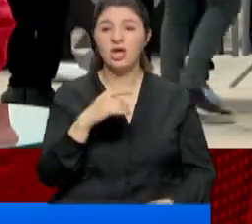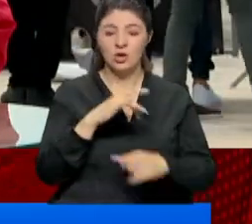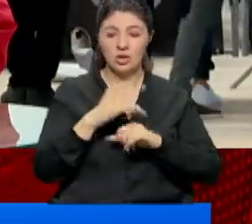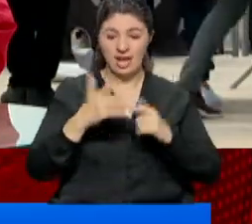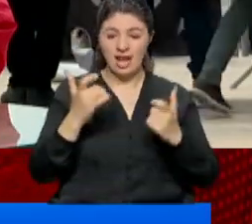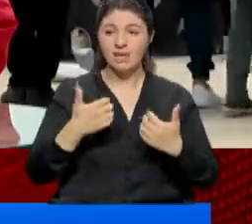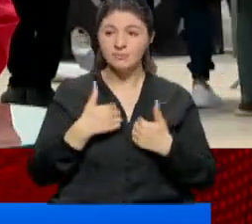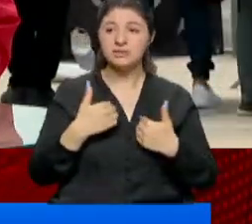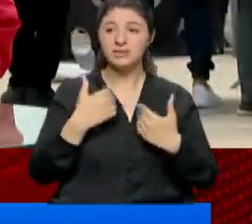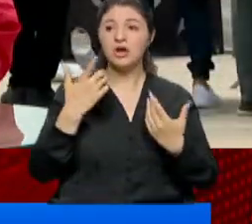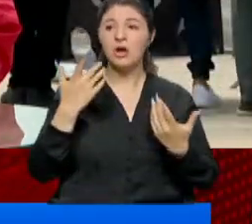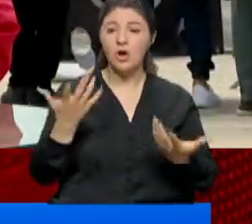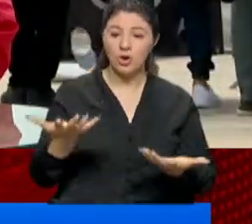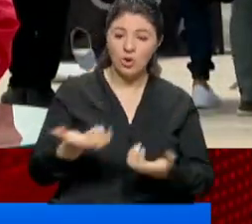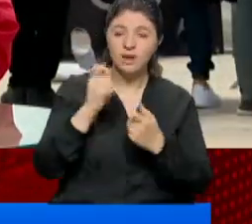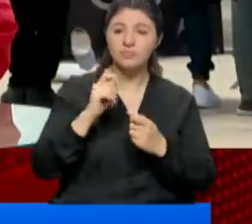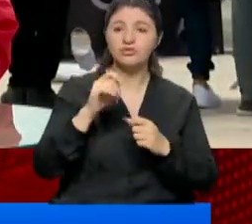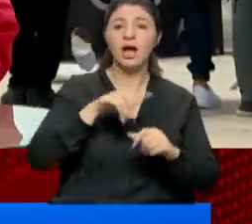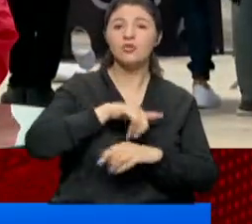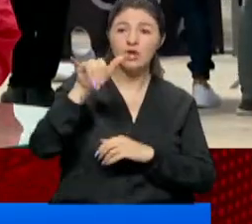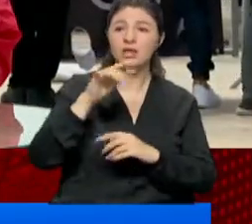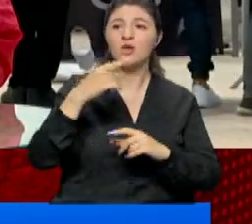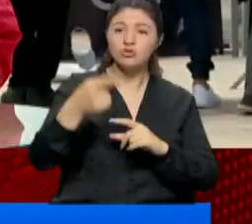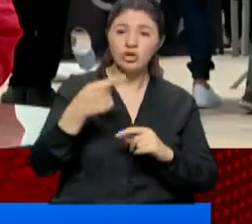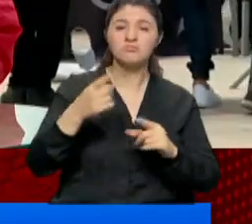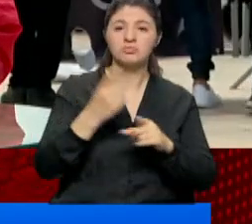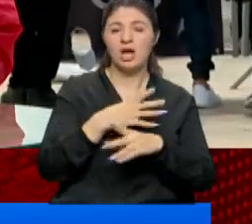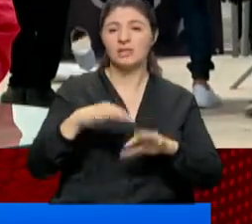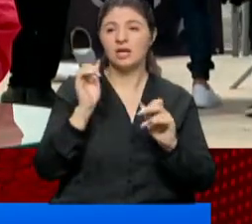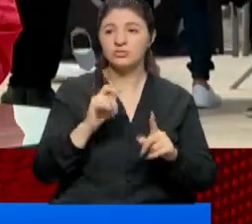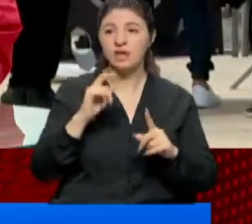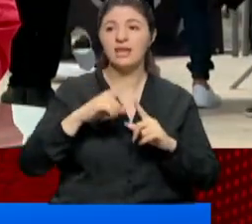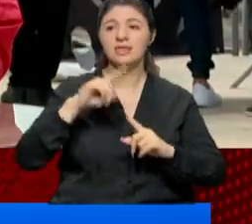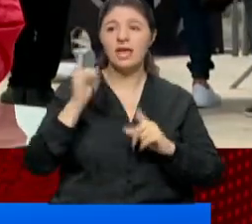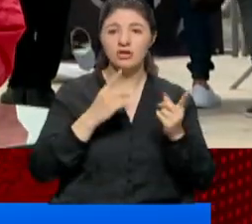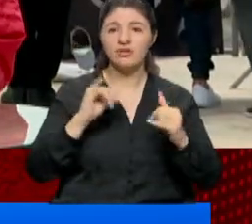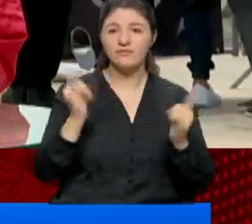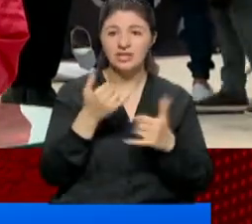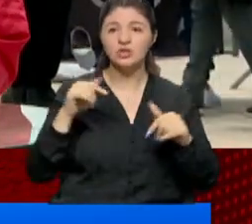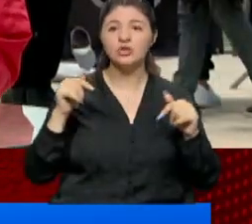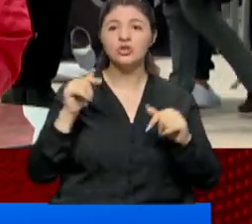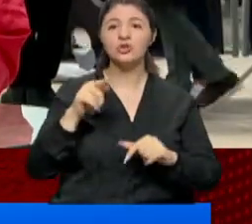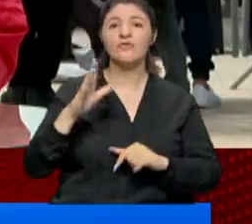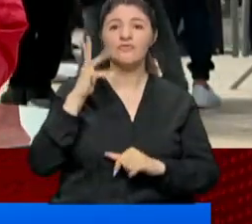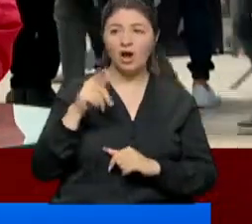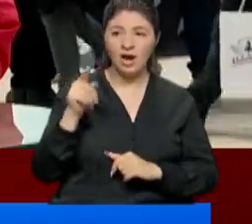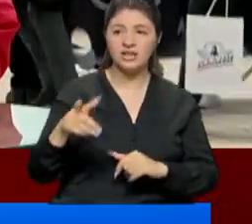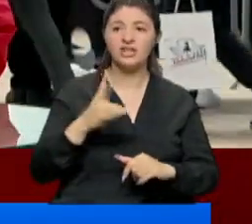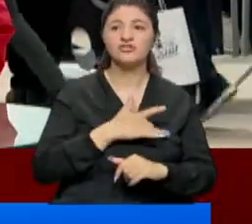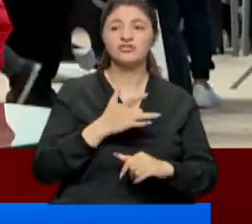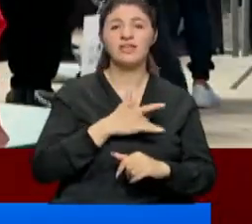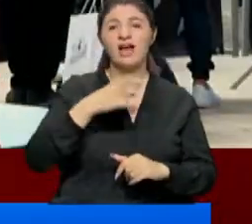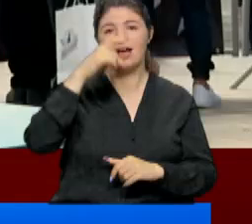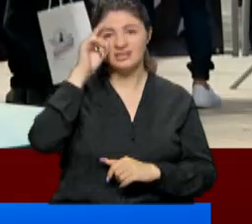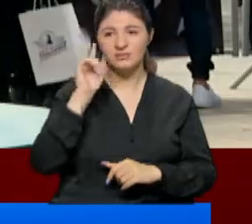Ülkelerimizin müdafii edecek puanları teyyareleri hazırlayacak teknofestin şu Arıcan